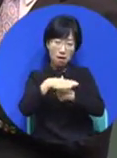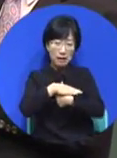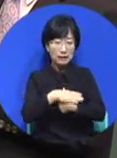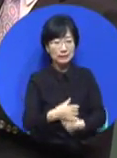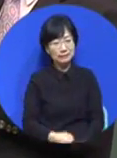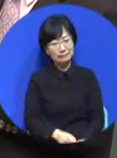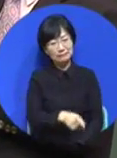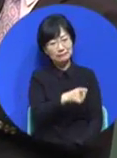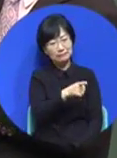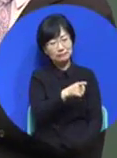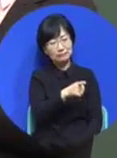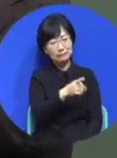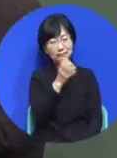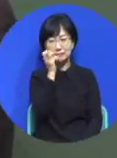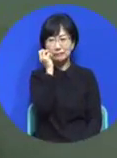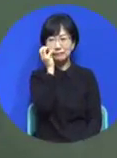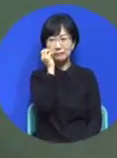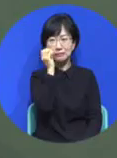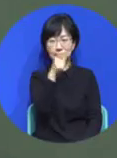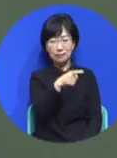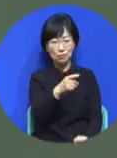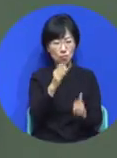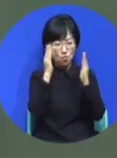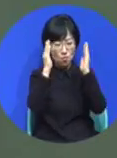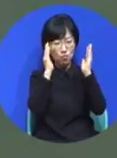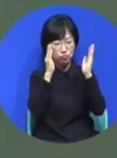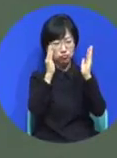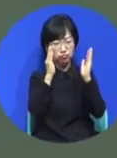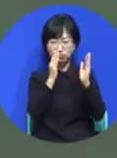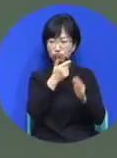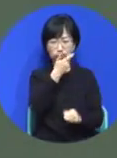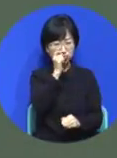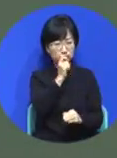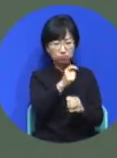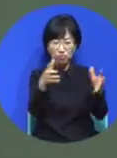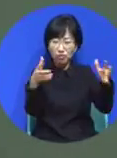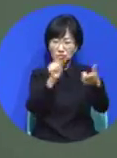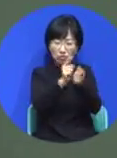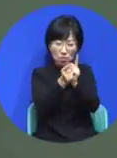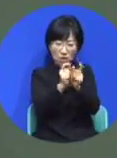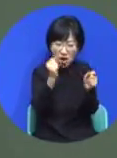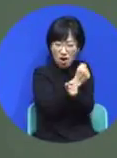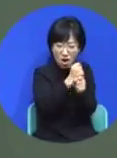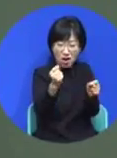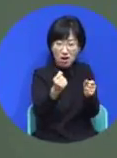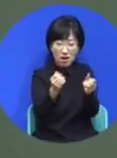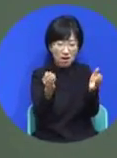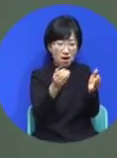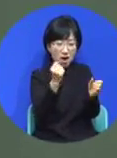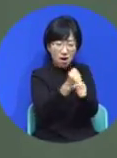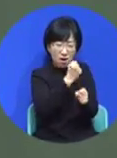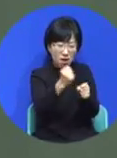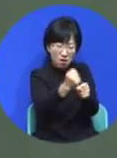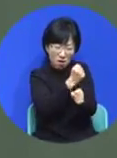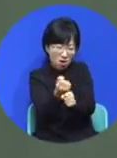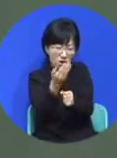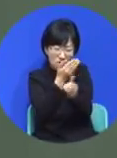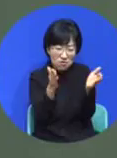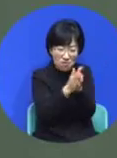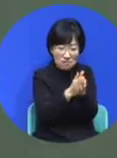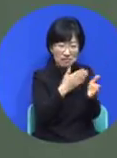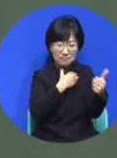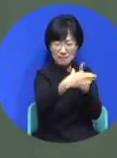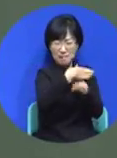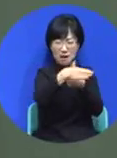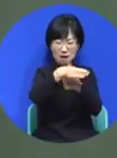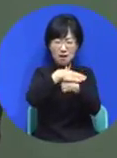I'm not going to be able to do it. 내가 그럼 그 말이 되냐? 이런 생각을 막 들더니. I kept